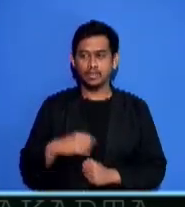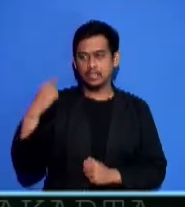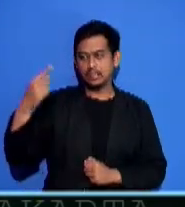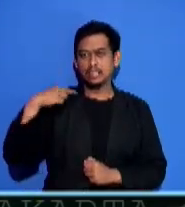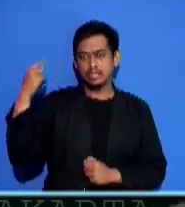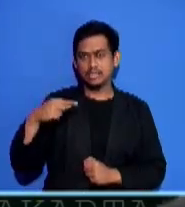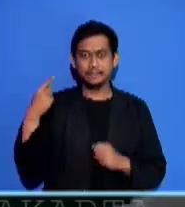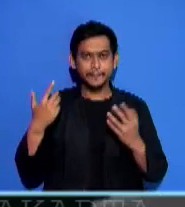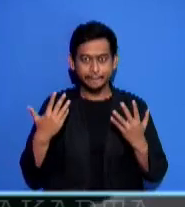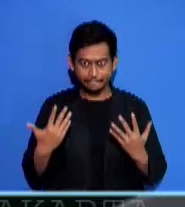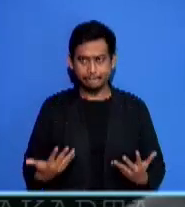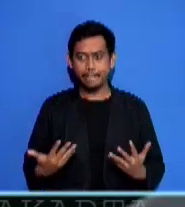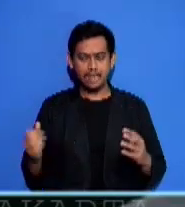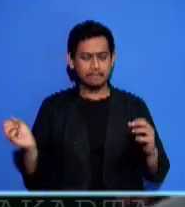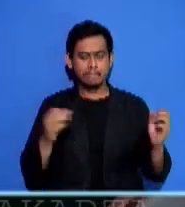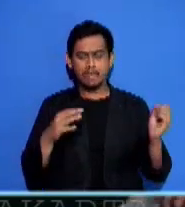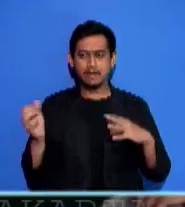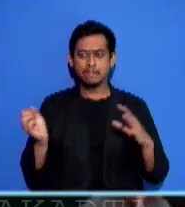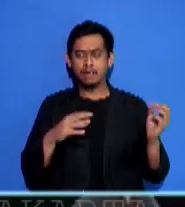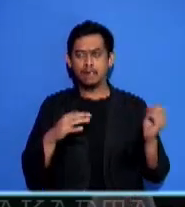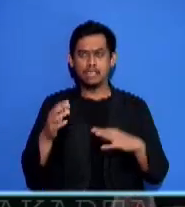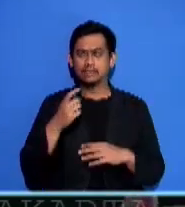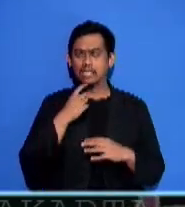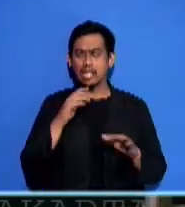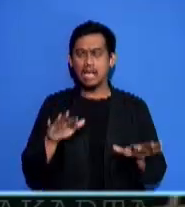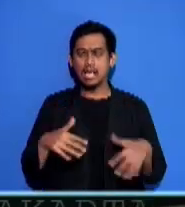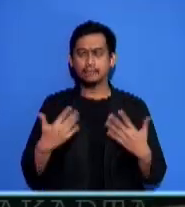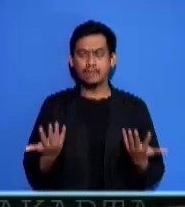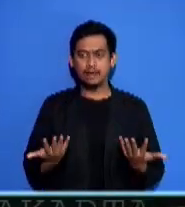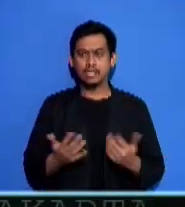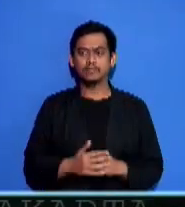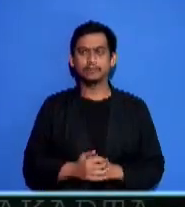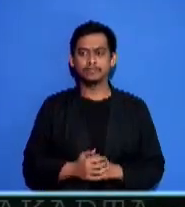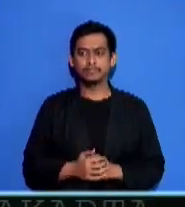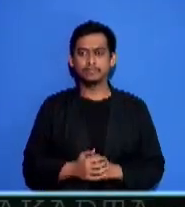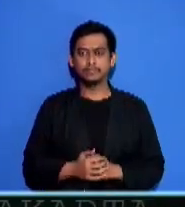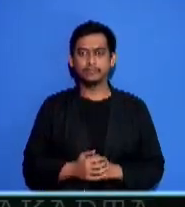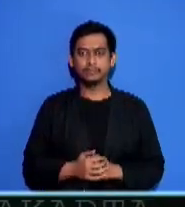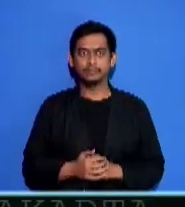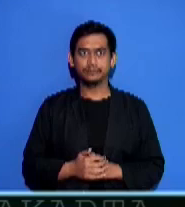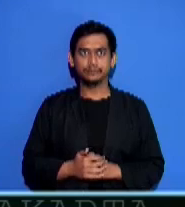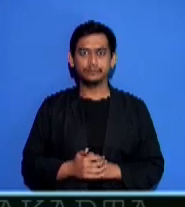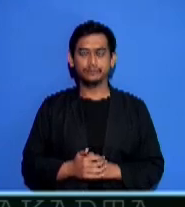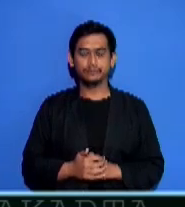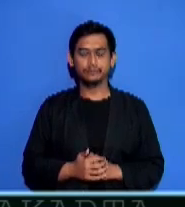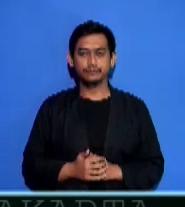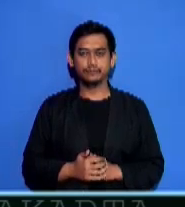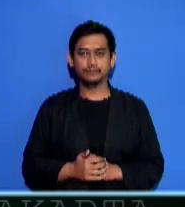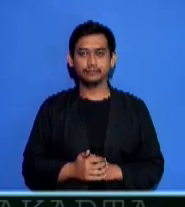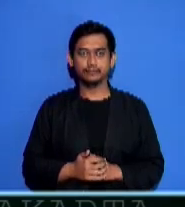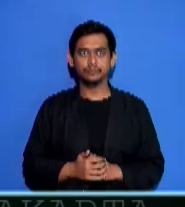eh riuh dengan soal-soal yang eh ya Eh soal yang